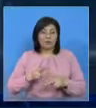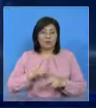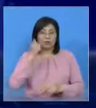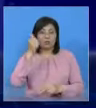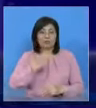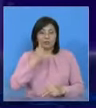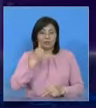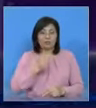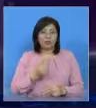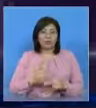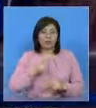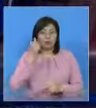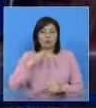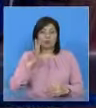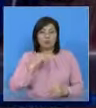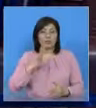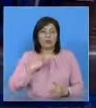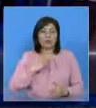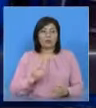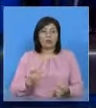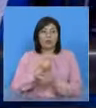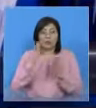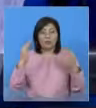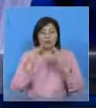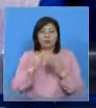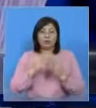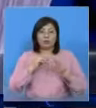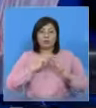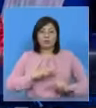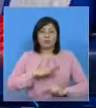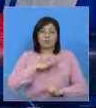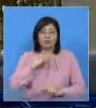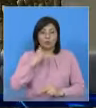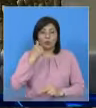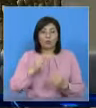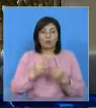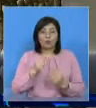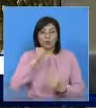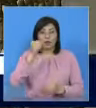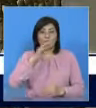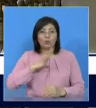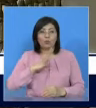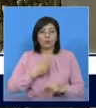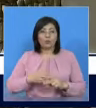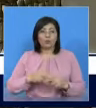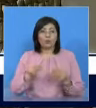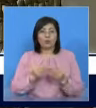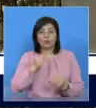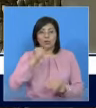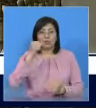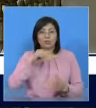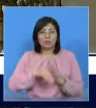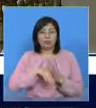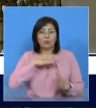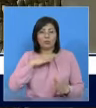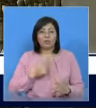кейіпкеріміз үшін табысқа толы болды. Мәдениет үйінде жұмыс атқарған небәрі әлі көп уақыт болған жоқ, небәрі 10 ай болды. Бірақ осы 10 айдың ішінде көптеген